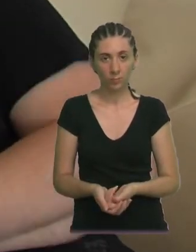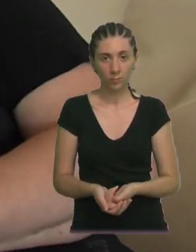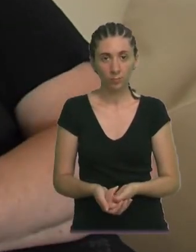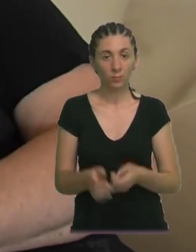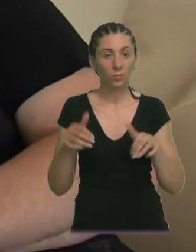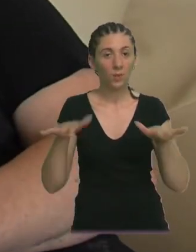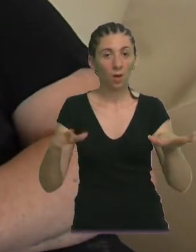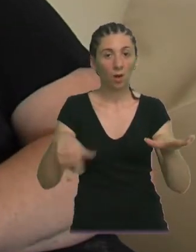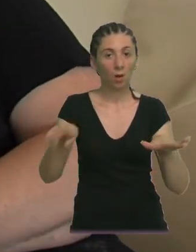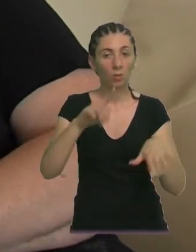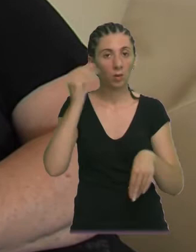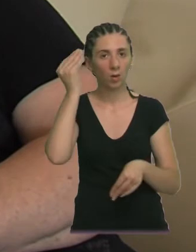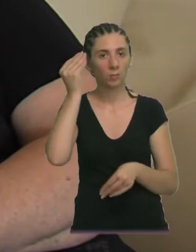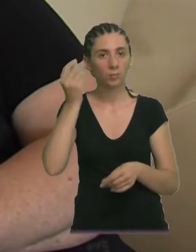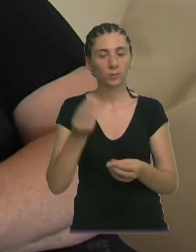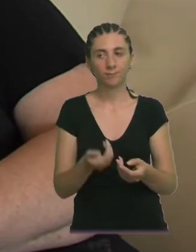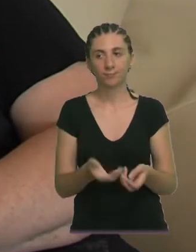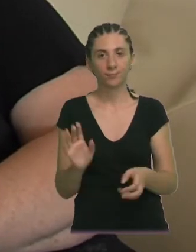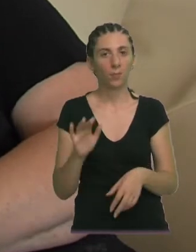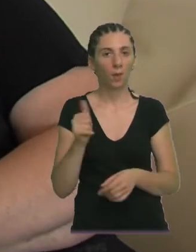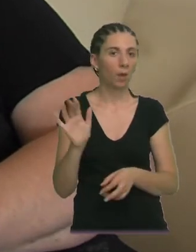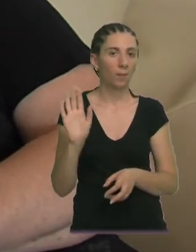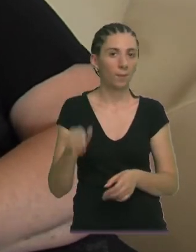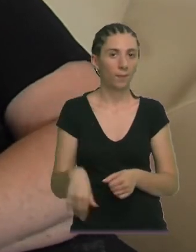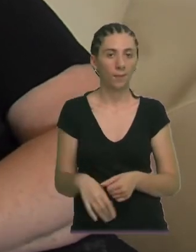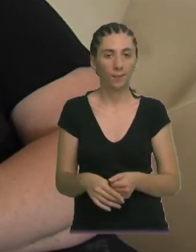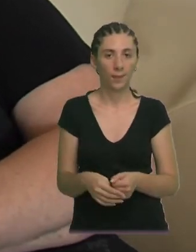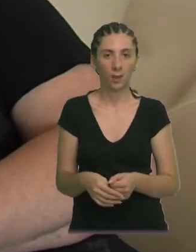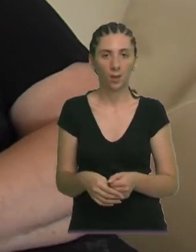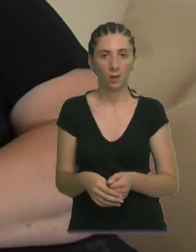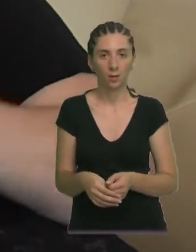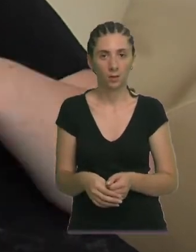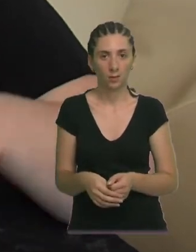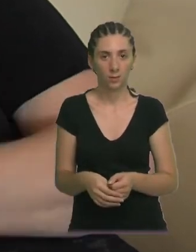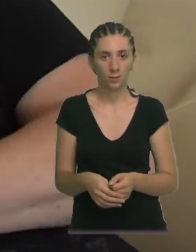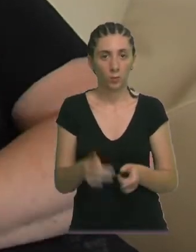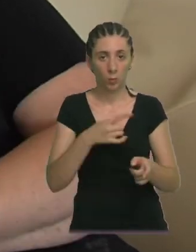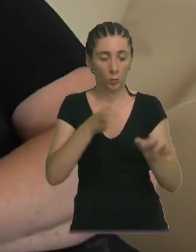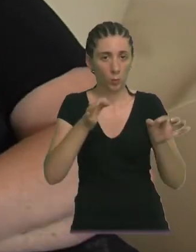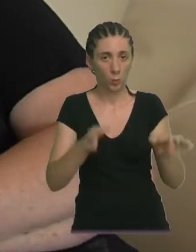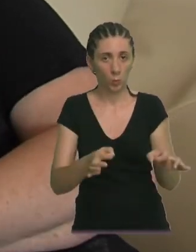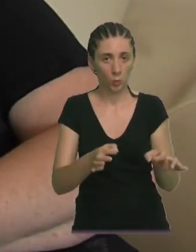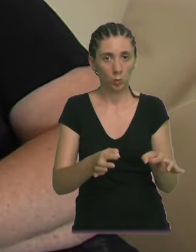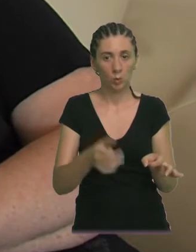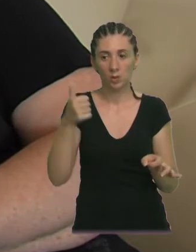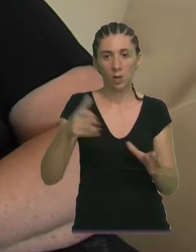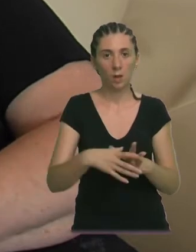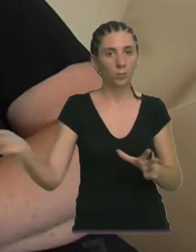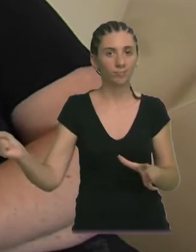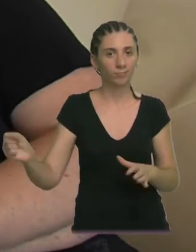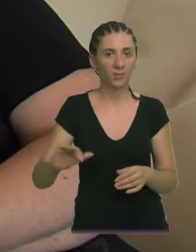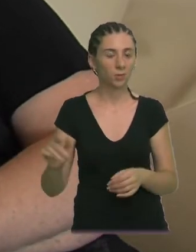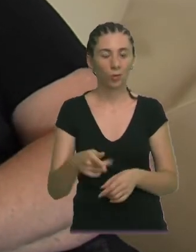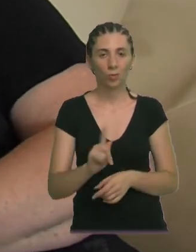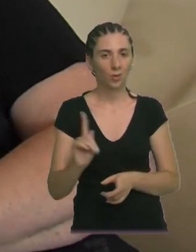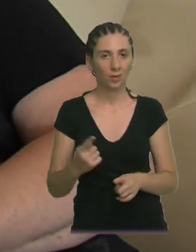A ljudi vam misle svašta, ma da, kao i što za, kao, u socijalnom samo uzmu djecu. Nije